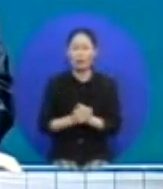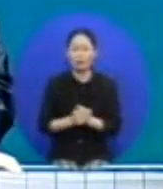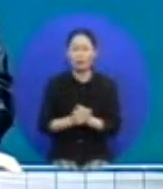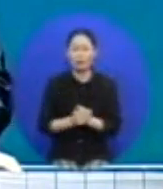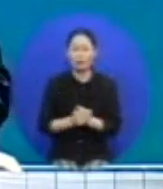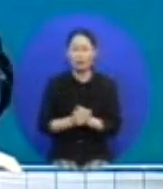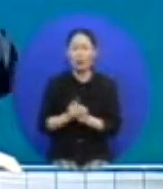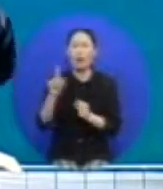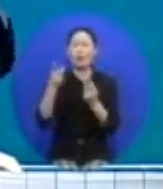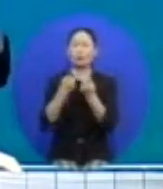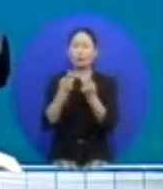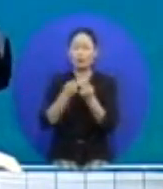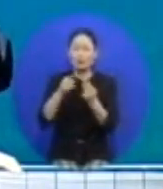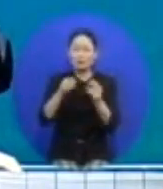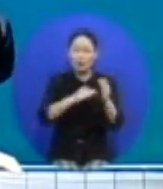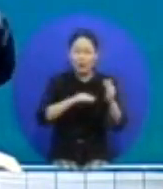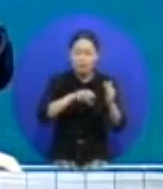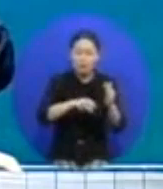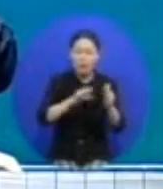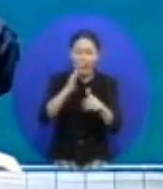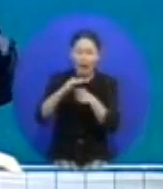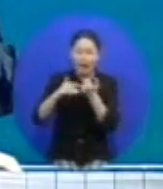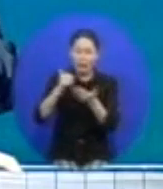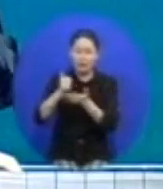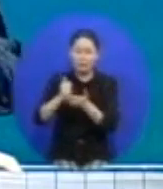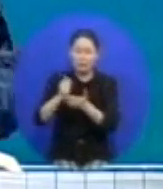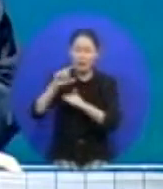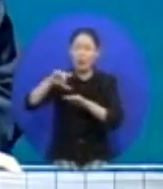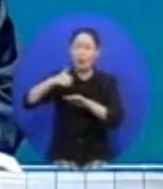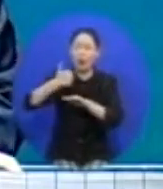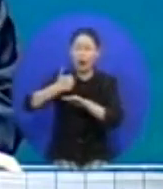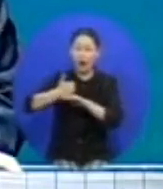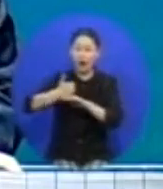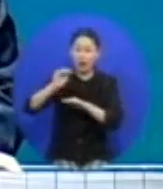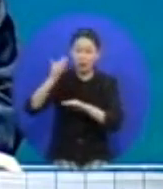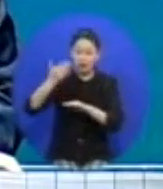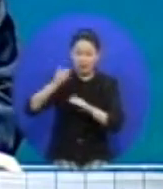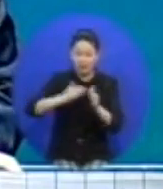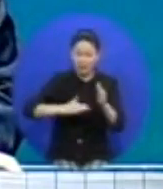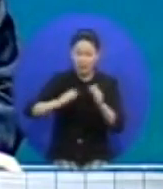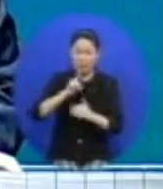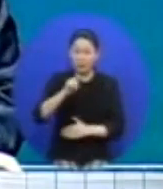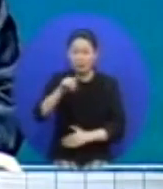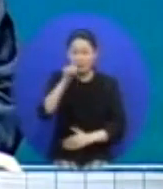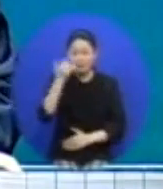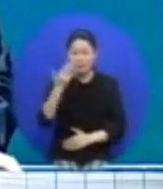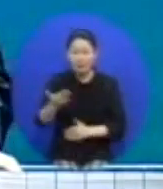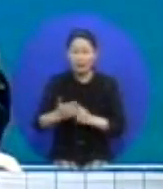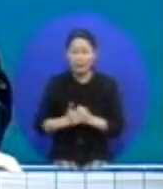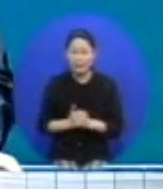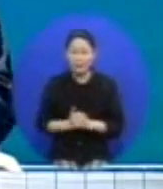어떻게 그 가정이 하나님이 와 음이 신 가정이라고 하시기 있냐 말입니다